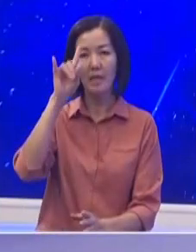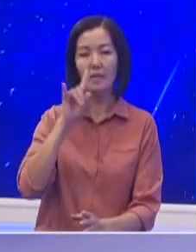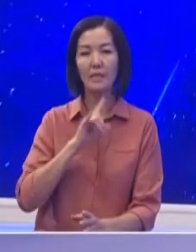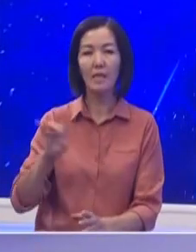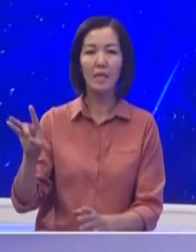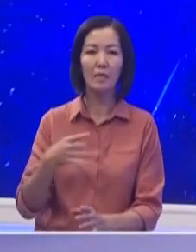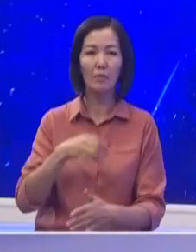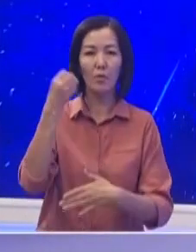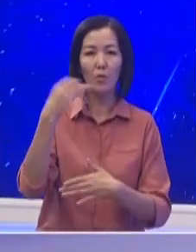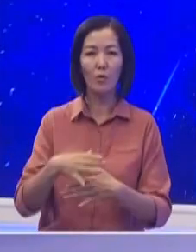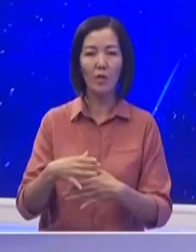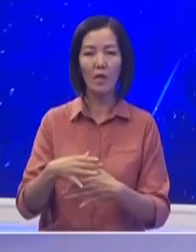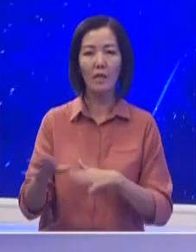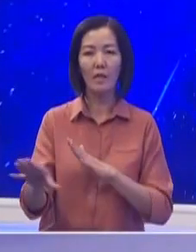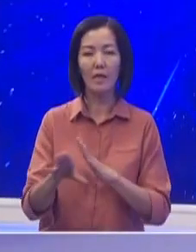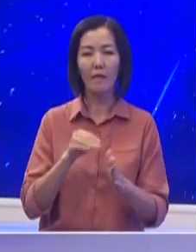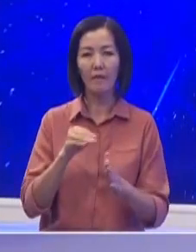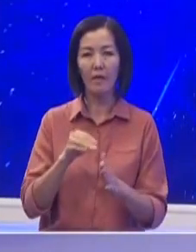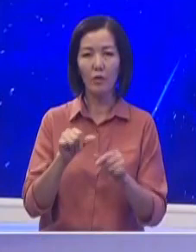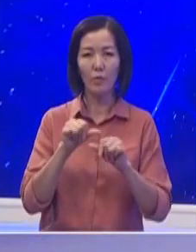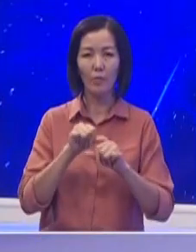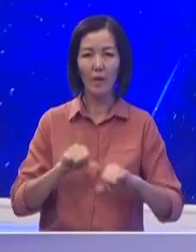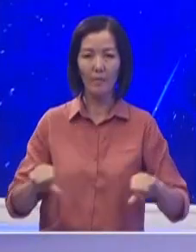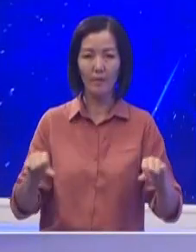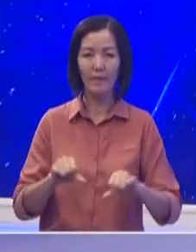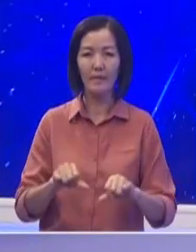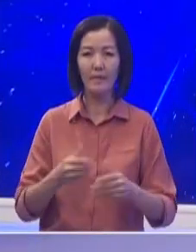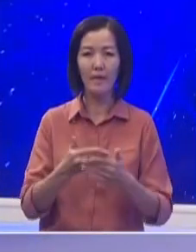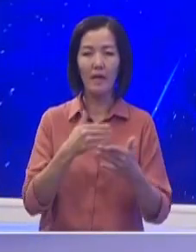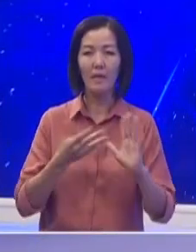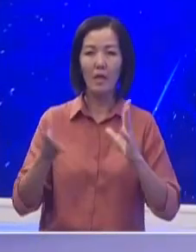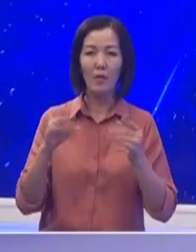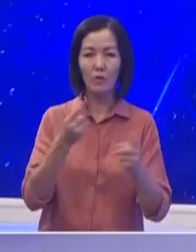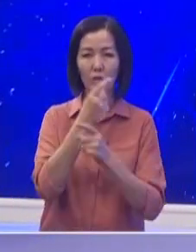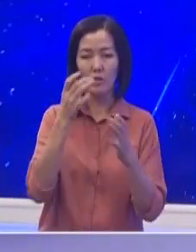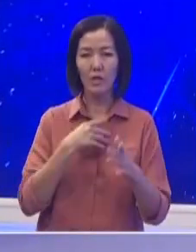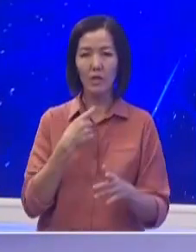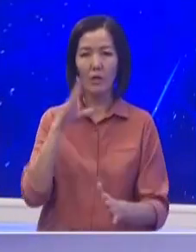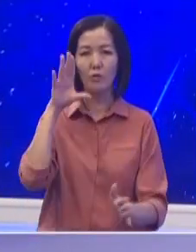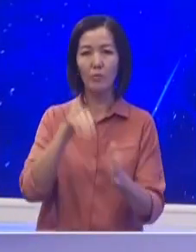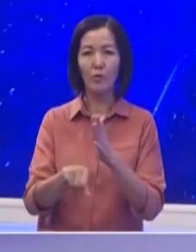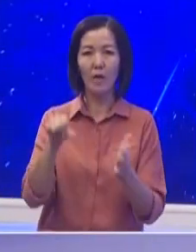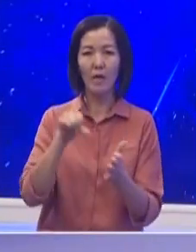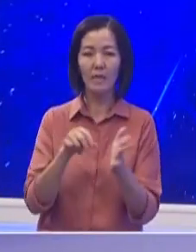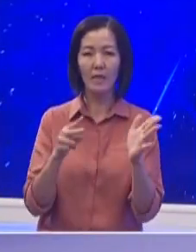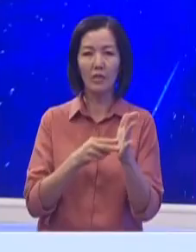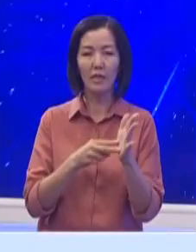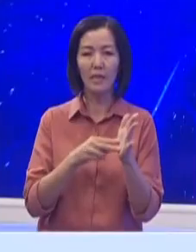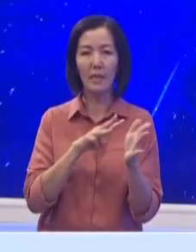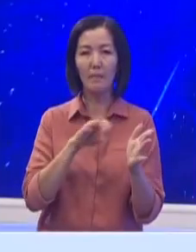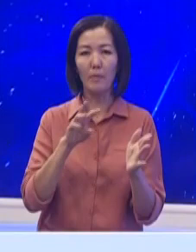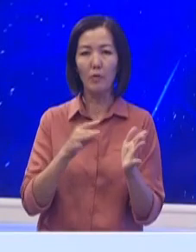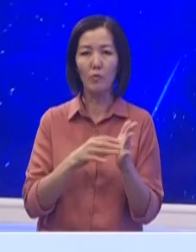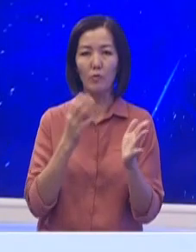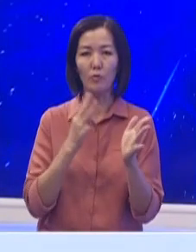Қазақстан Республикасы орталық референдум комиссиясы референдумның алдын ала қорытындысын жариялады. Дауыс беруге қатысқан азаматтардың саны